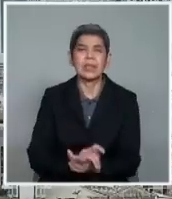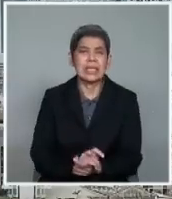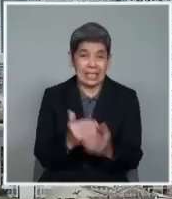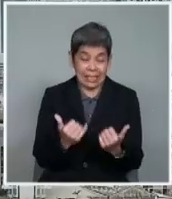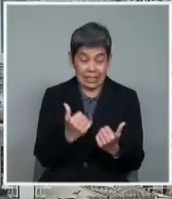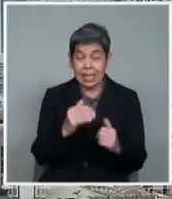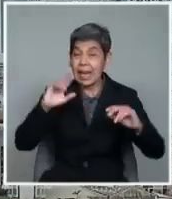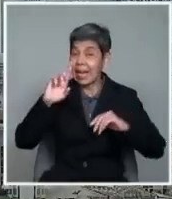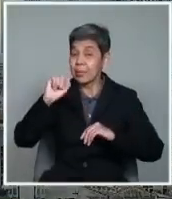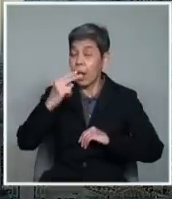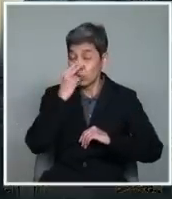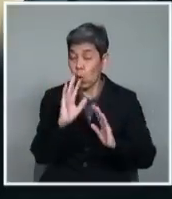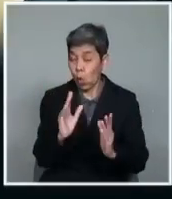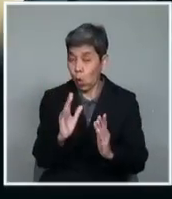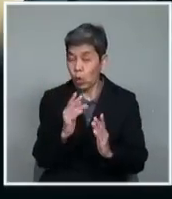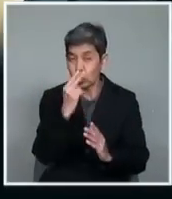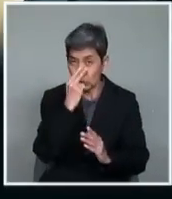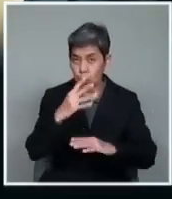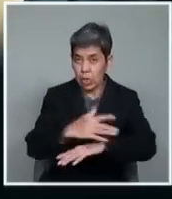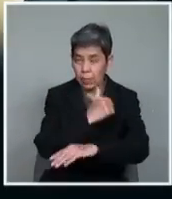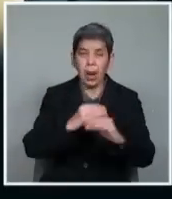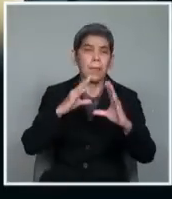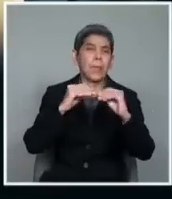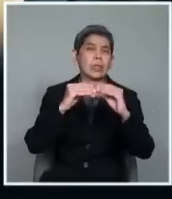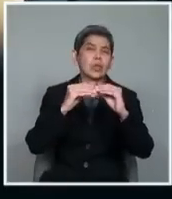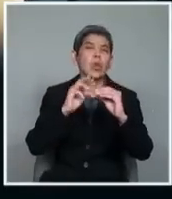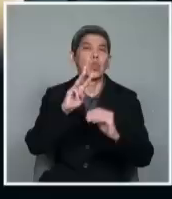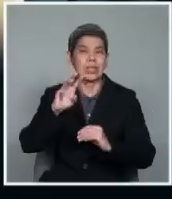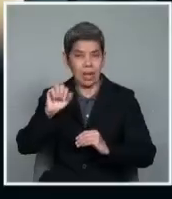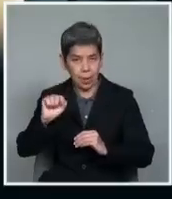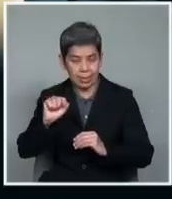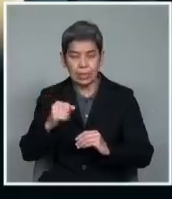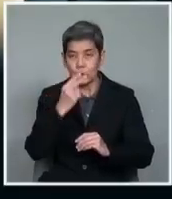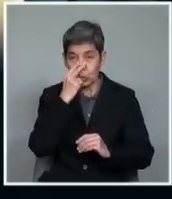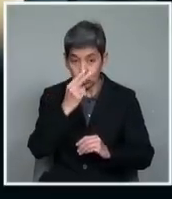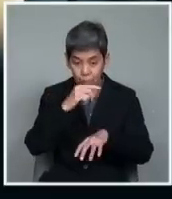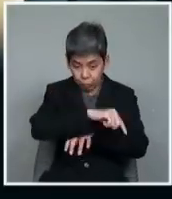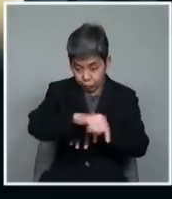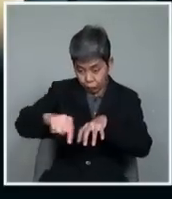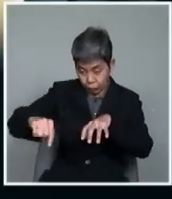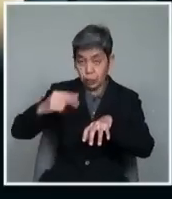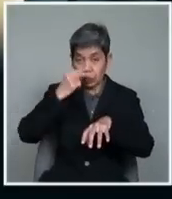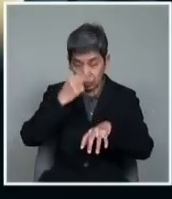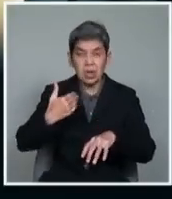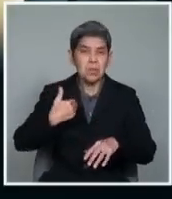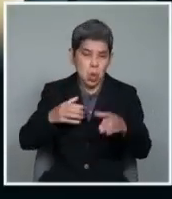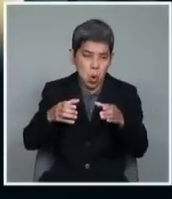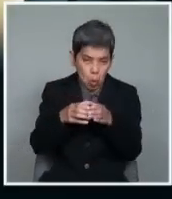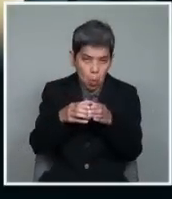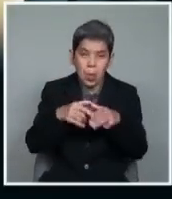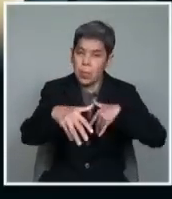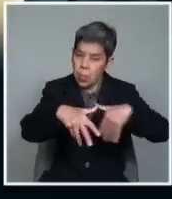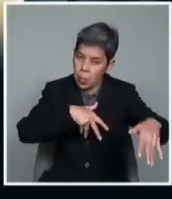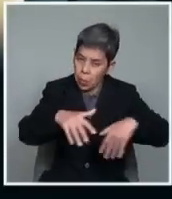ที่จะไปที่รัฐสภาด้านไหนนะครับที่มีการเปิดประชุมสมัยวิสามันแล้วมาดูด้านนอกสภากันก่อนนะครับก็มีมวลชนผู้